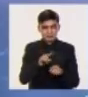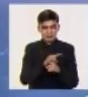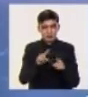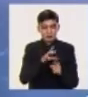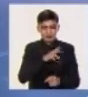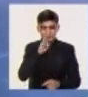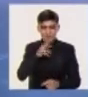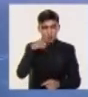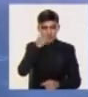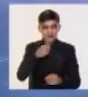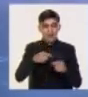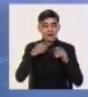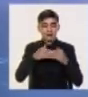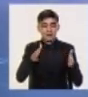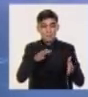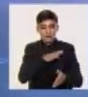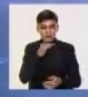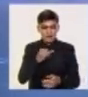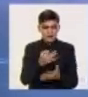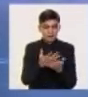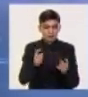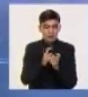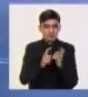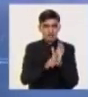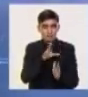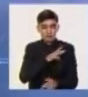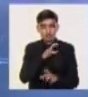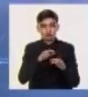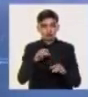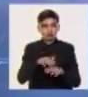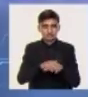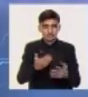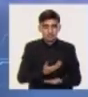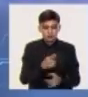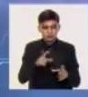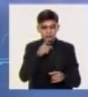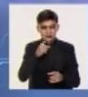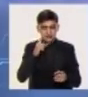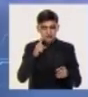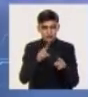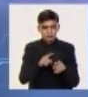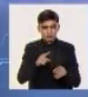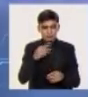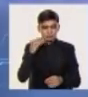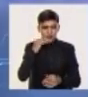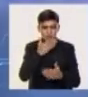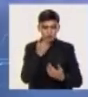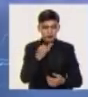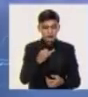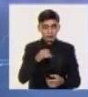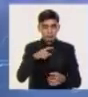открыли 2 года назад, и сразу же начались скандалы. Жители сочли его установку нецелесообразной, а позже выяснилось, что кабинки